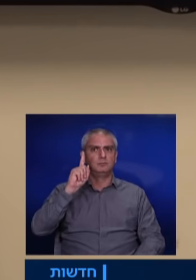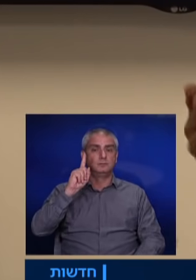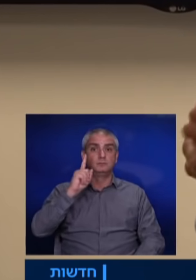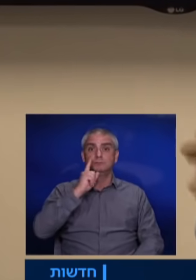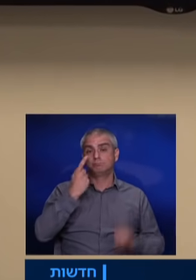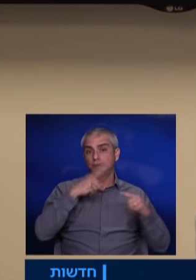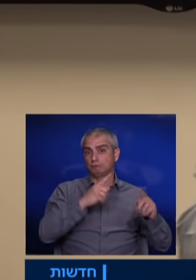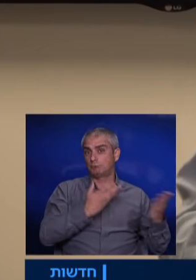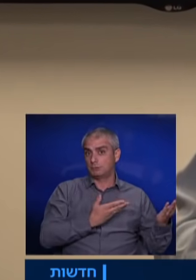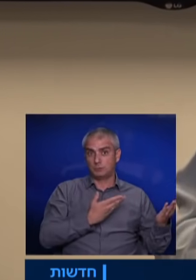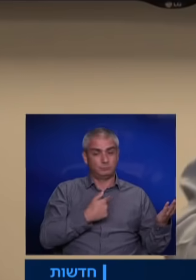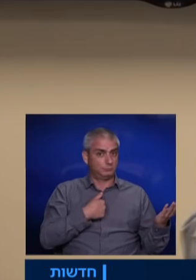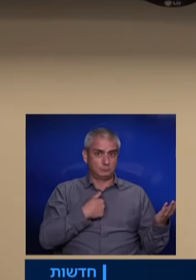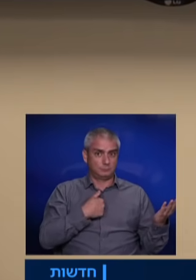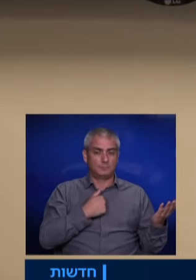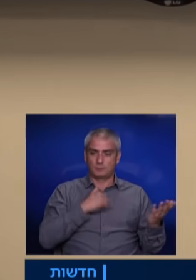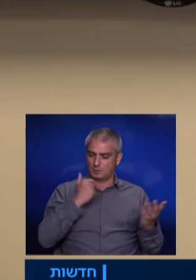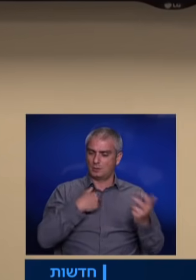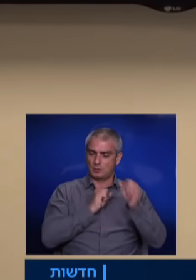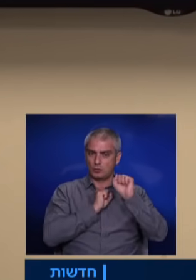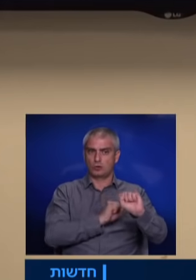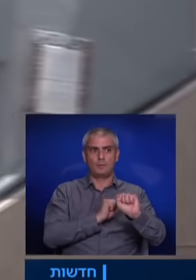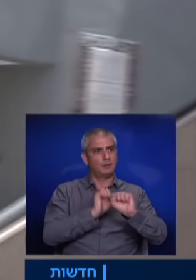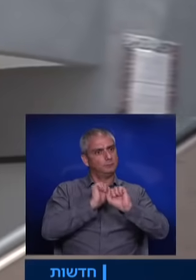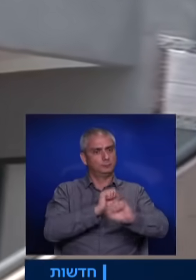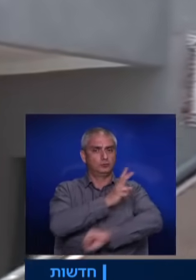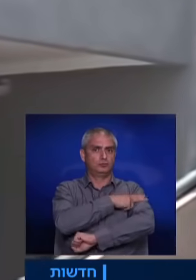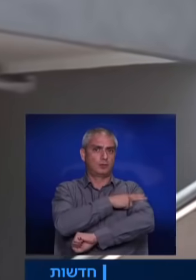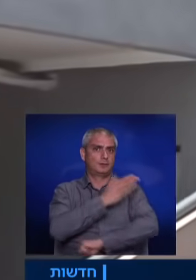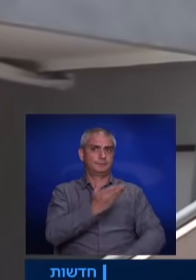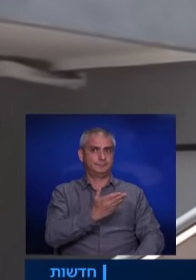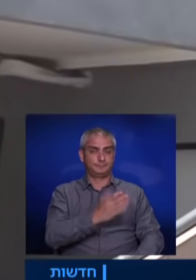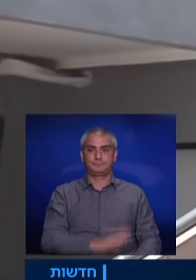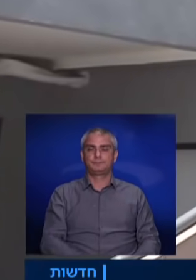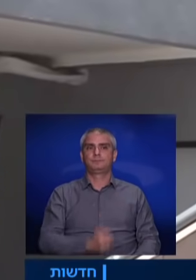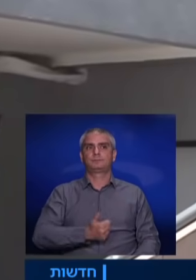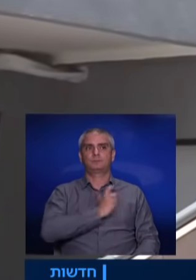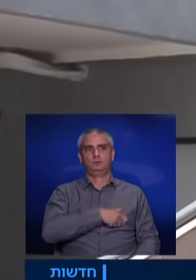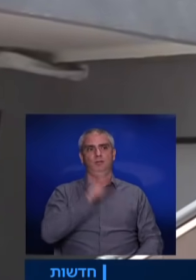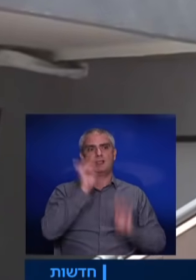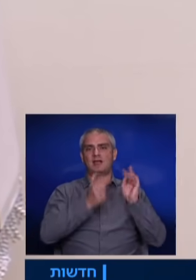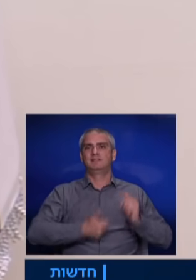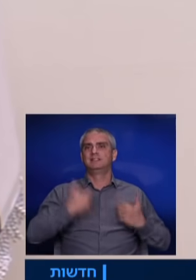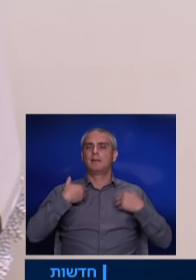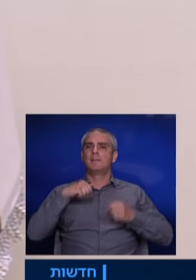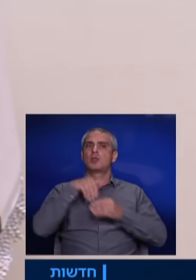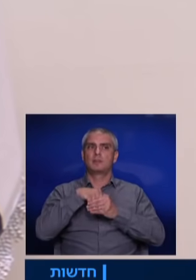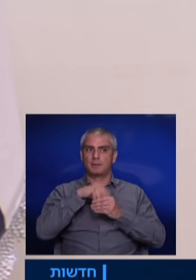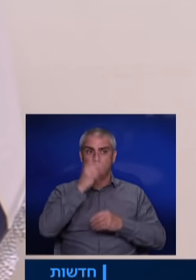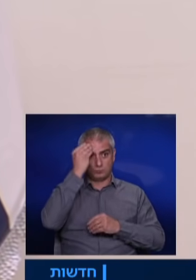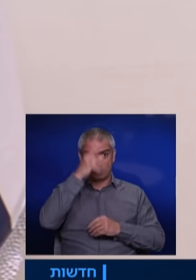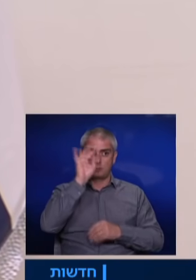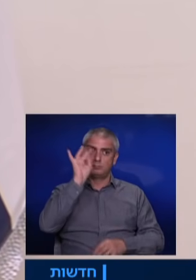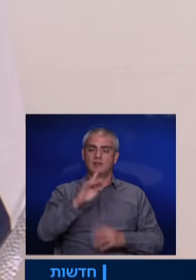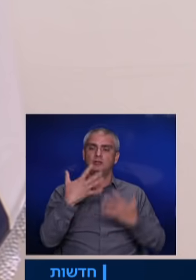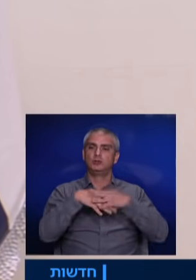אני גם בא לתמוך ולחזק את השוטרים. היום ראש העיר תקף את השר לביטחון הפנים. הוא מודיע שהוא